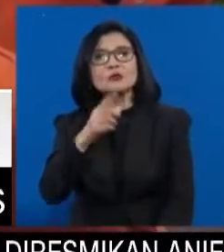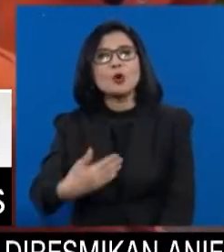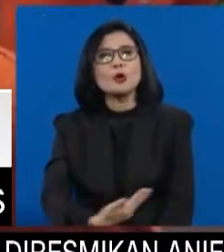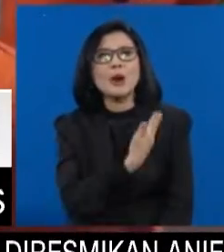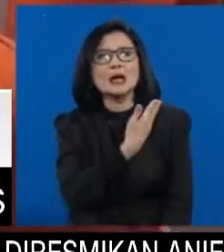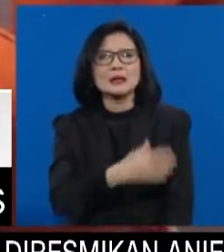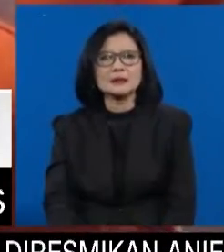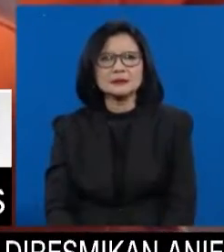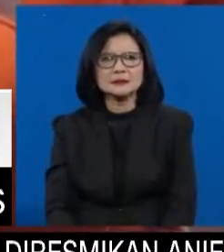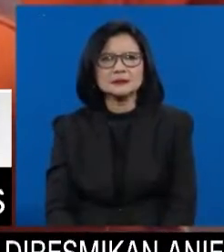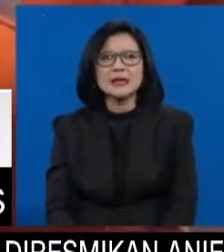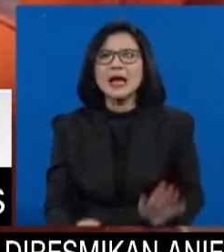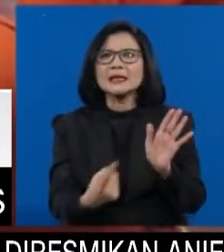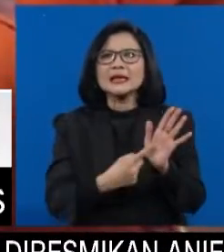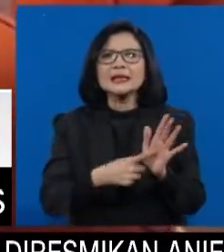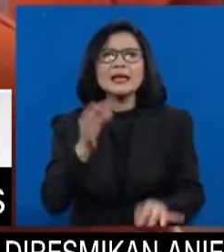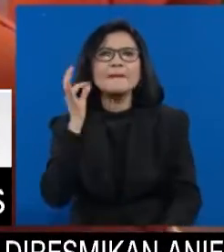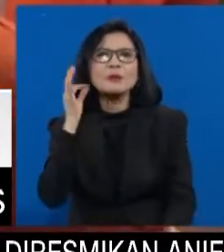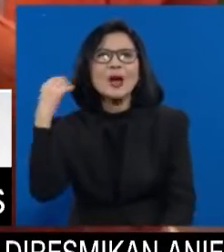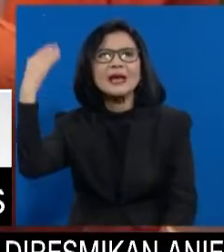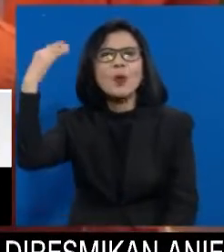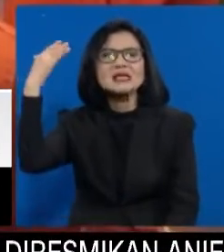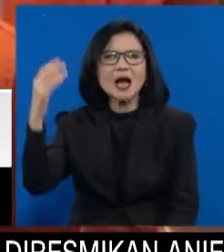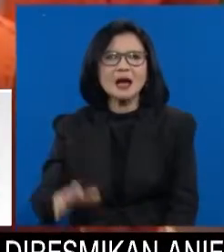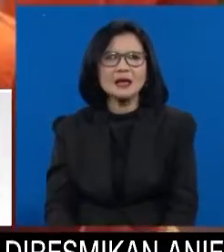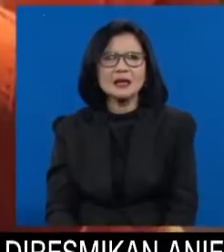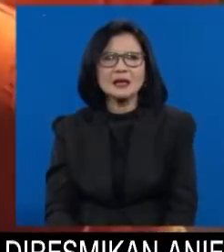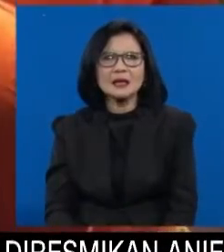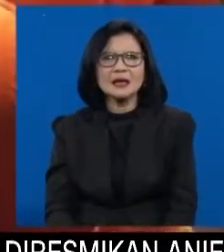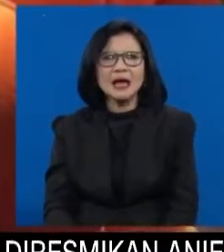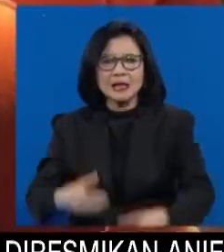dengan ciri-ciri perempuan dewasa bergamis hitam dan berkerudung.